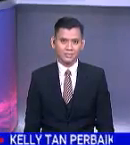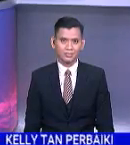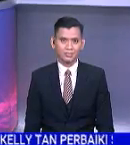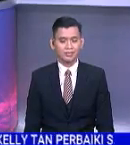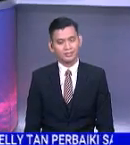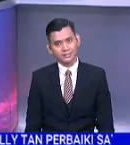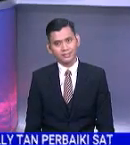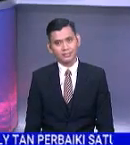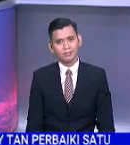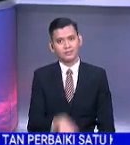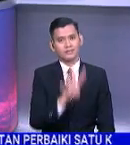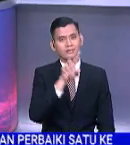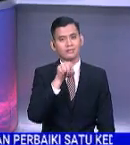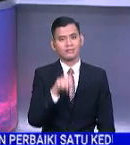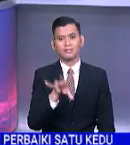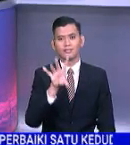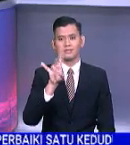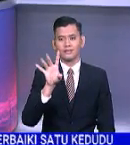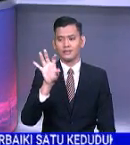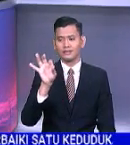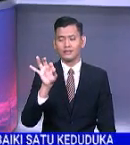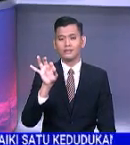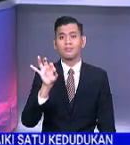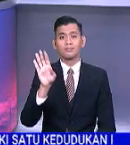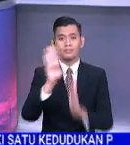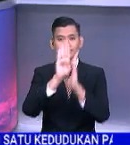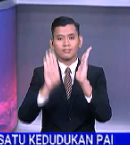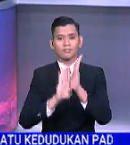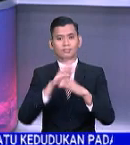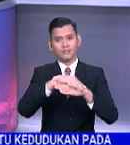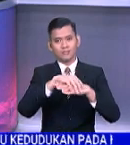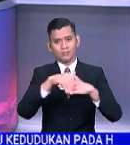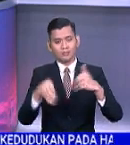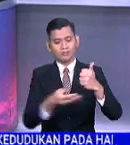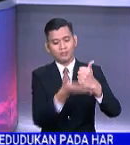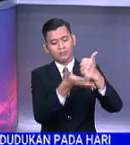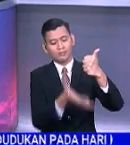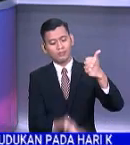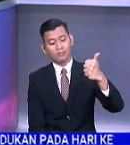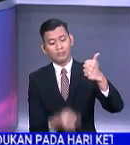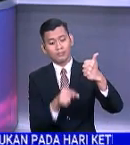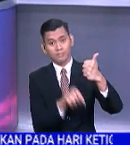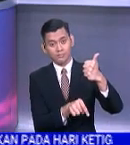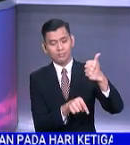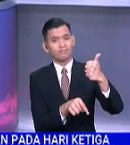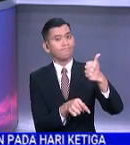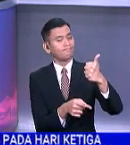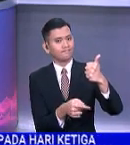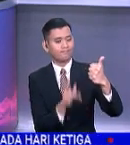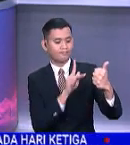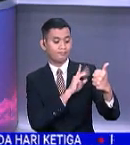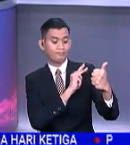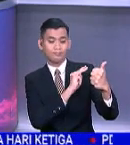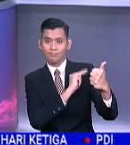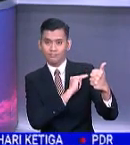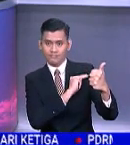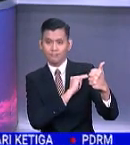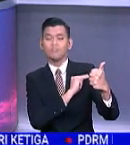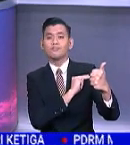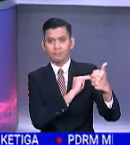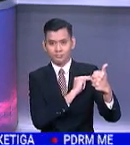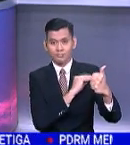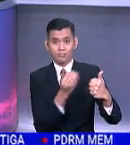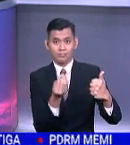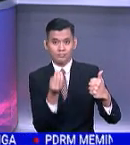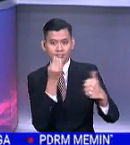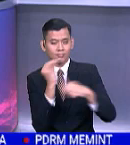Sementara itu, 4.79 bilion ringgit diperuntukkan kepada Kementerian Pertanian dan Industri Makanan MAFI